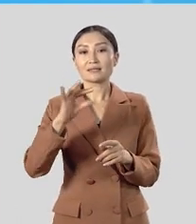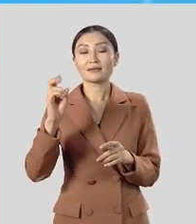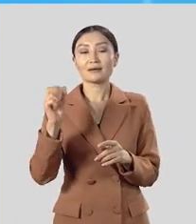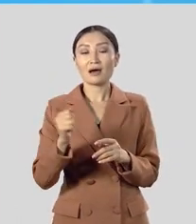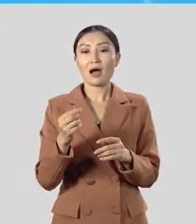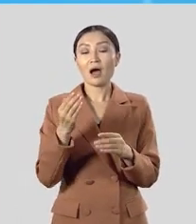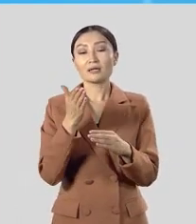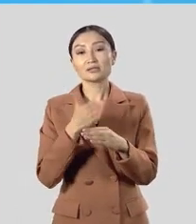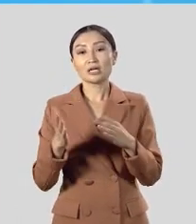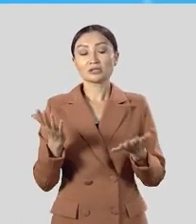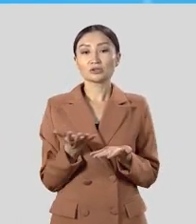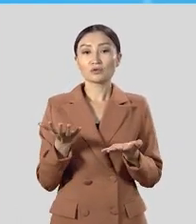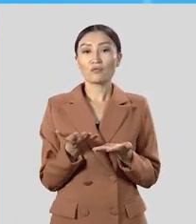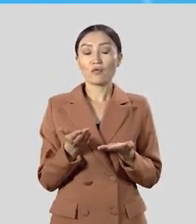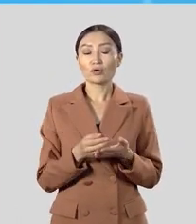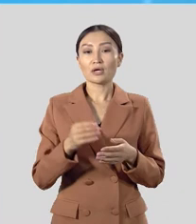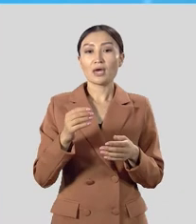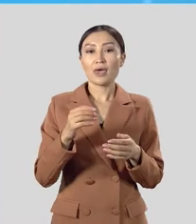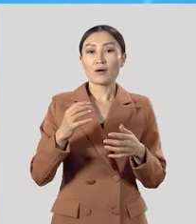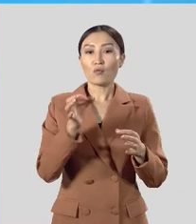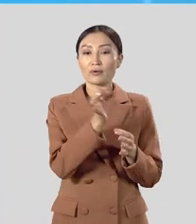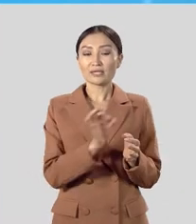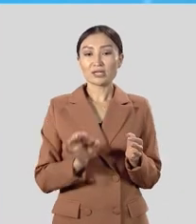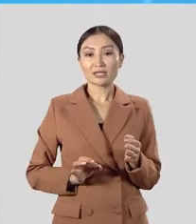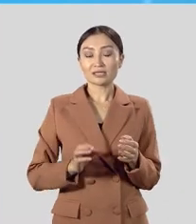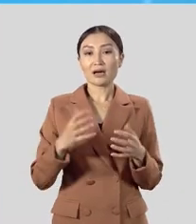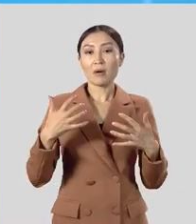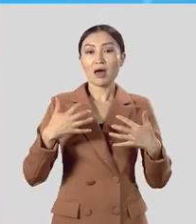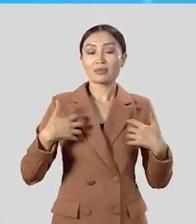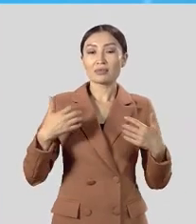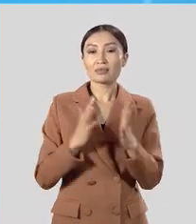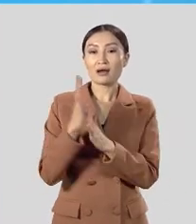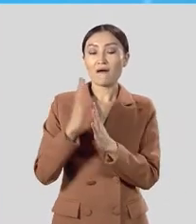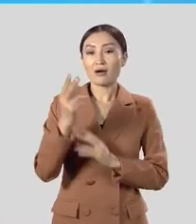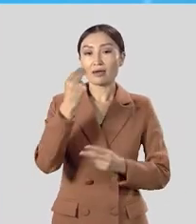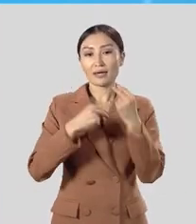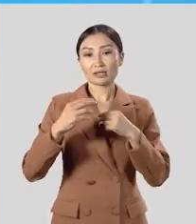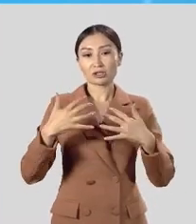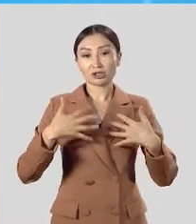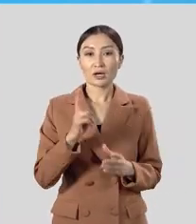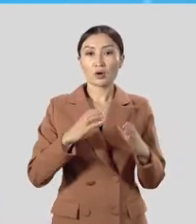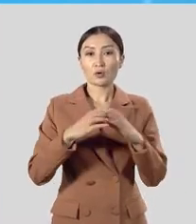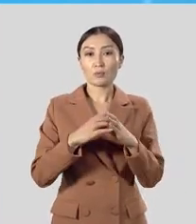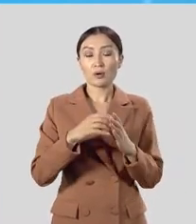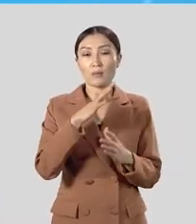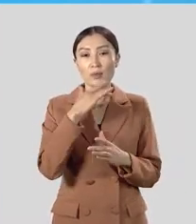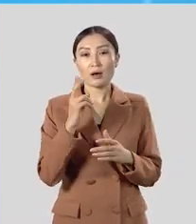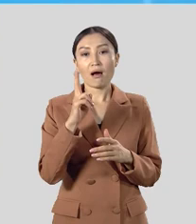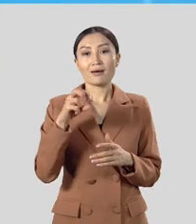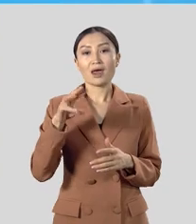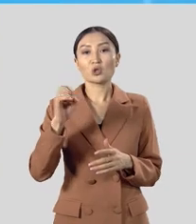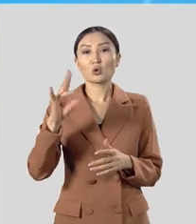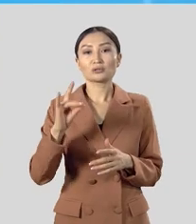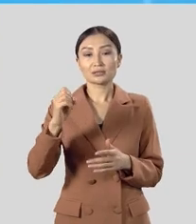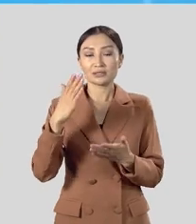простейших живет в кишечнике травоядных животных, помогая им переваривать пищу. К группе многоклеточных